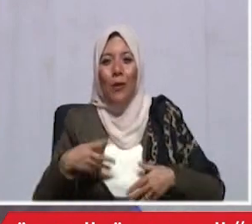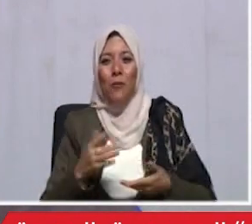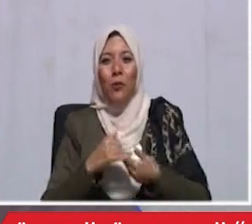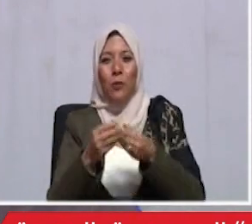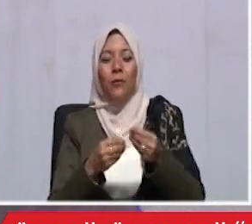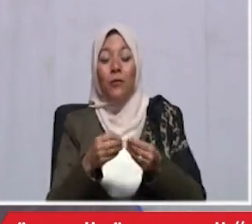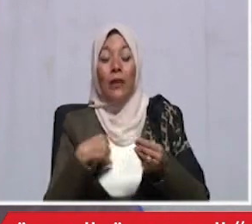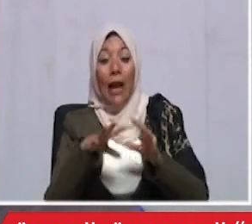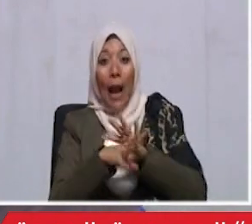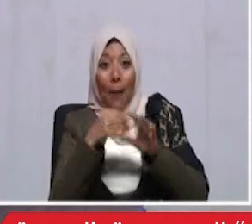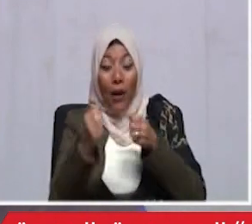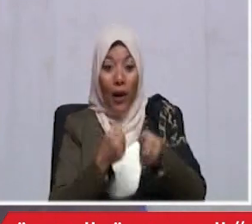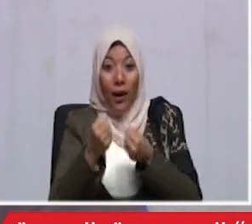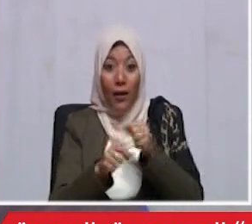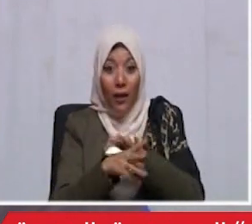جرب بقى كده و